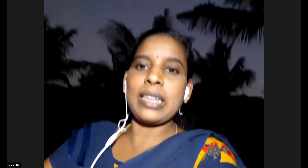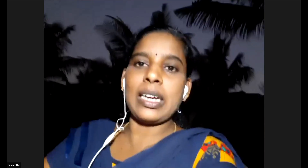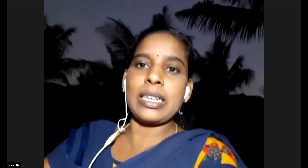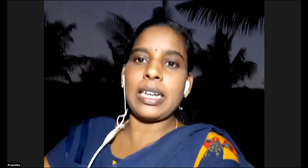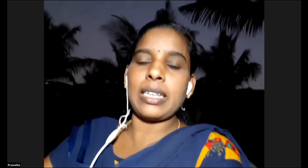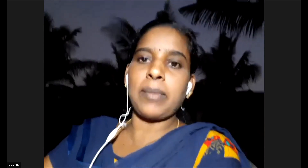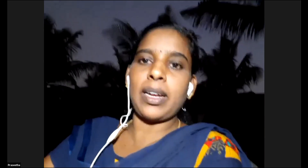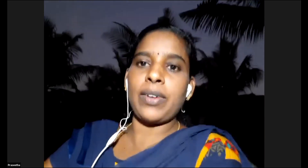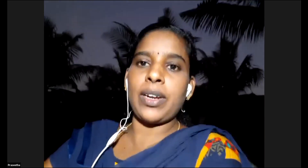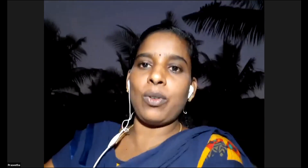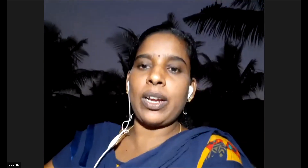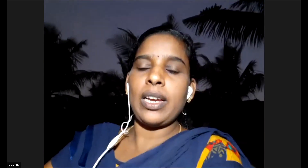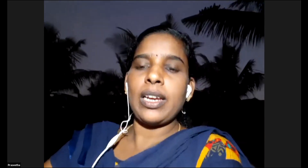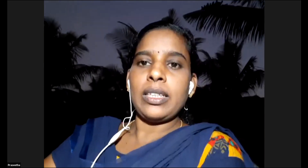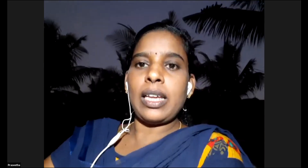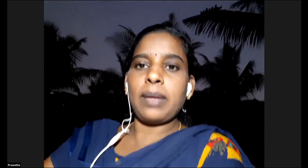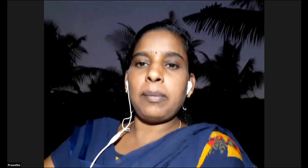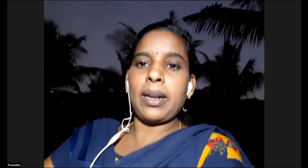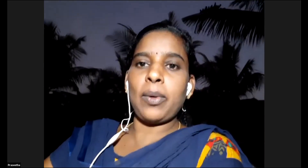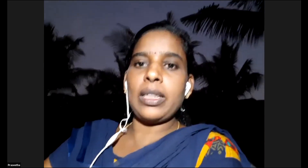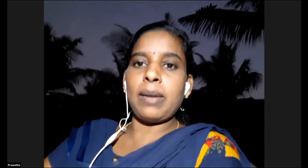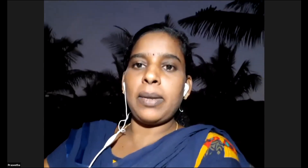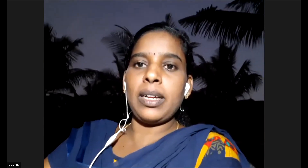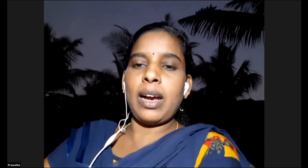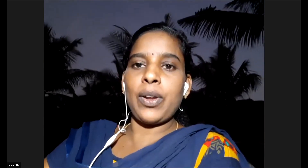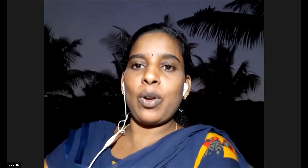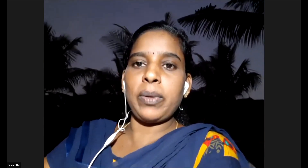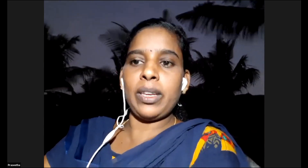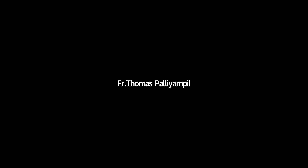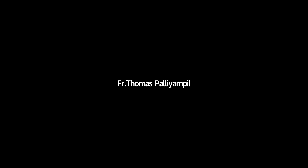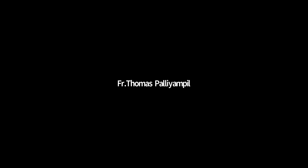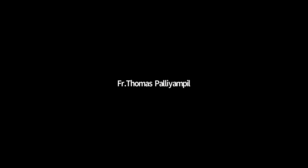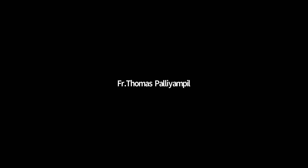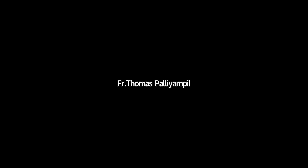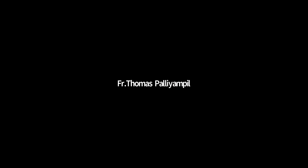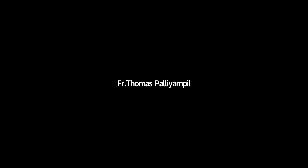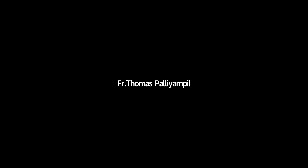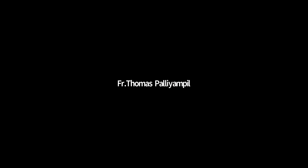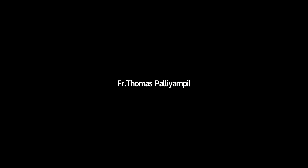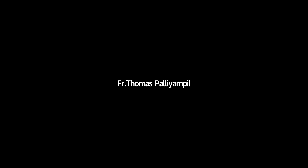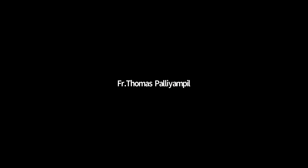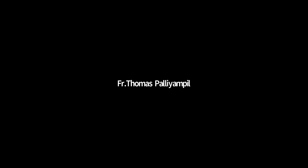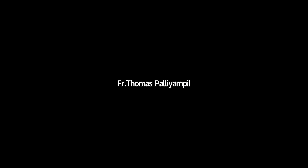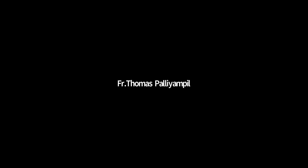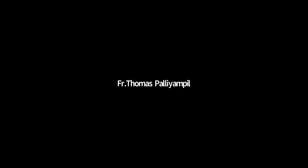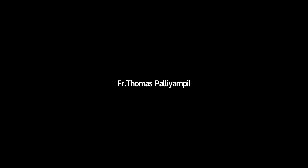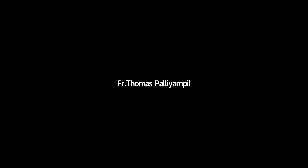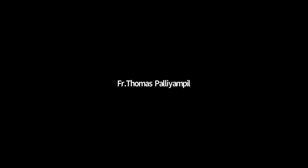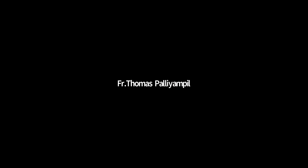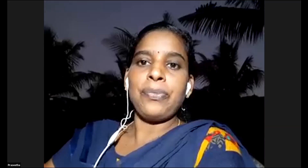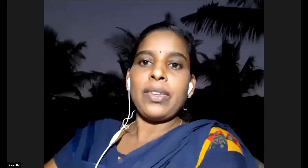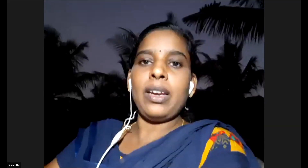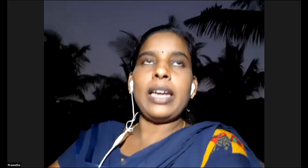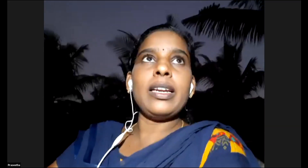മാം പറഞ്ഞത് കറക്റ്റ് ആണ്. നമ്മൾ അവരിലൂടെ, ഞാൻ നേരത്തെ പറഞ്ഞ പോലെ നമ്മൾ അവരോടൊപ്പം നിൽക്കുന്നു എന്നുള്ളതാണ് അവർക്ക് ഏറ്റവും വലിയ സന്തോഷം എന്ന് പറയുന്നത്.